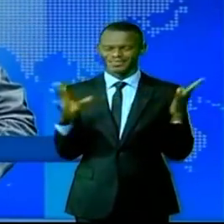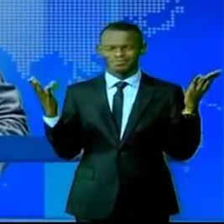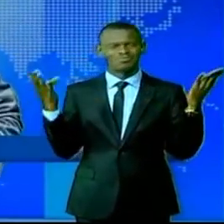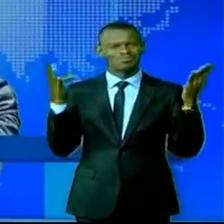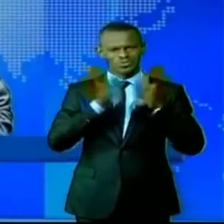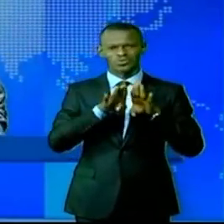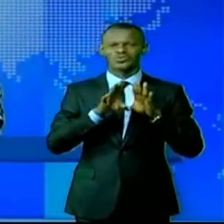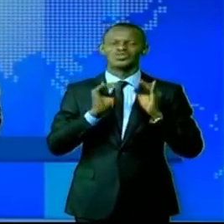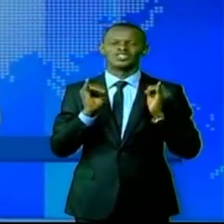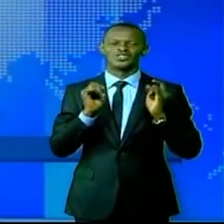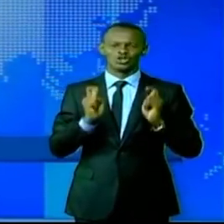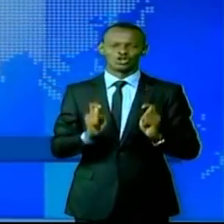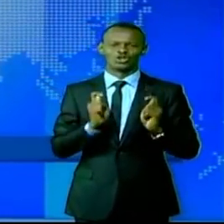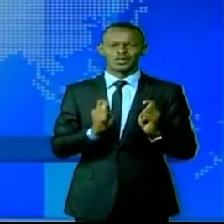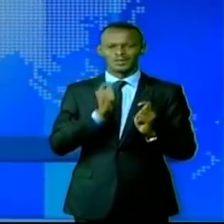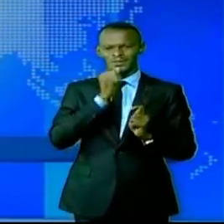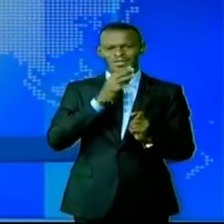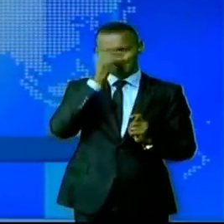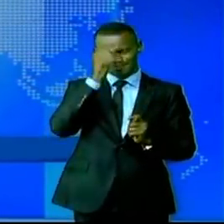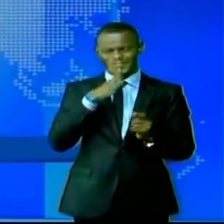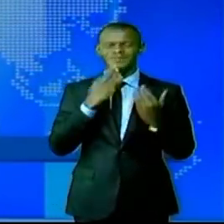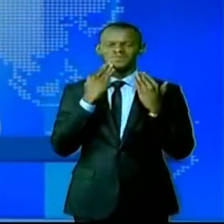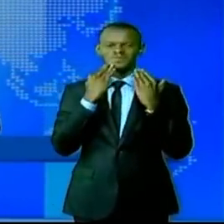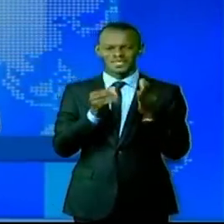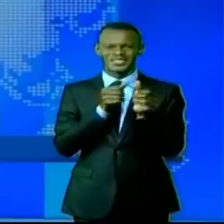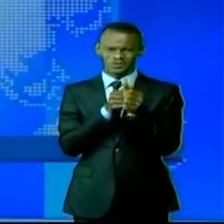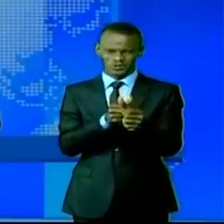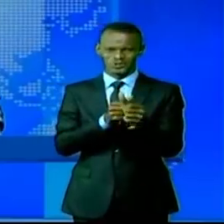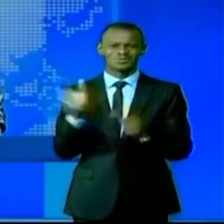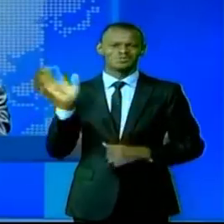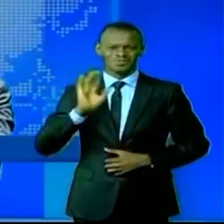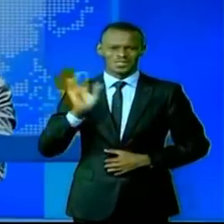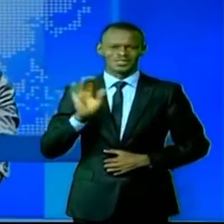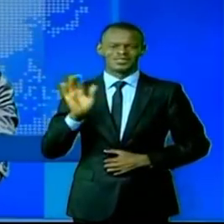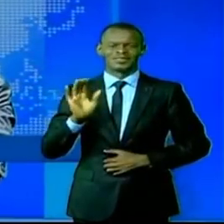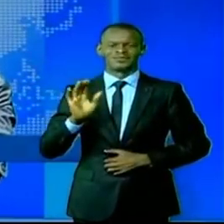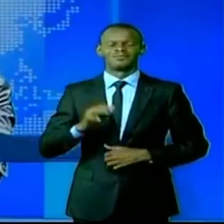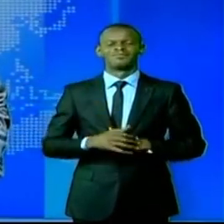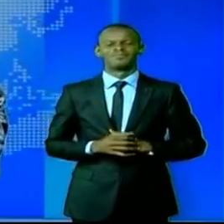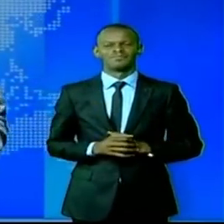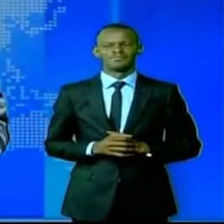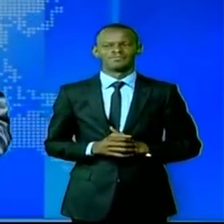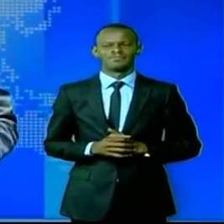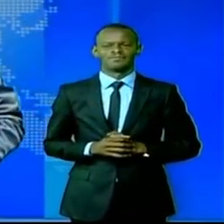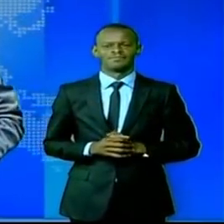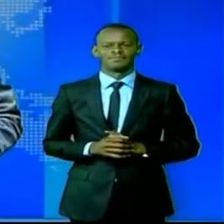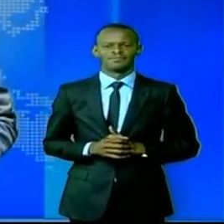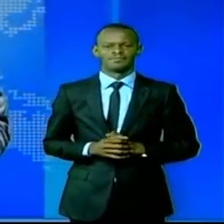complètement ce journal. Mesdames et messieurs, merci de l'avoir suivi. À très vite. Au revoir.